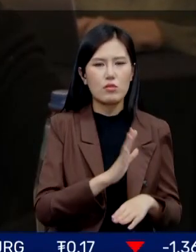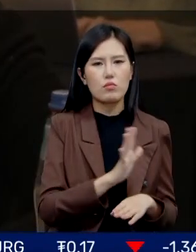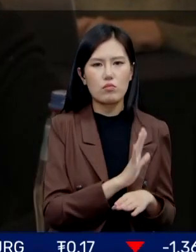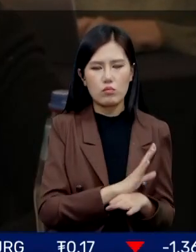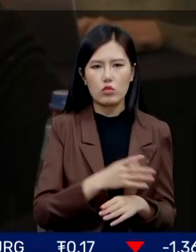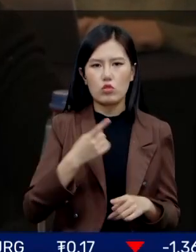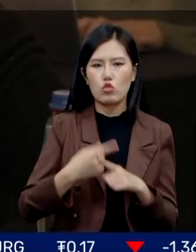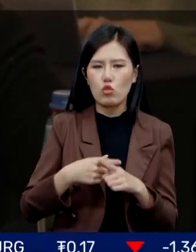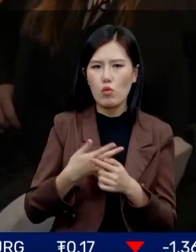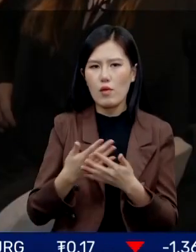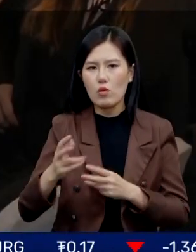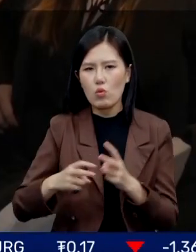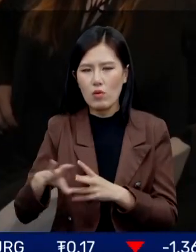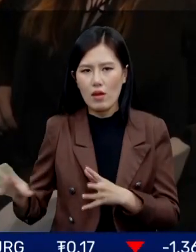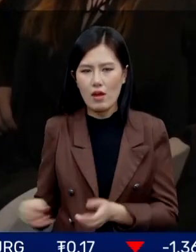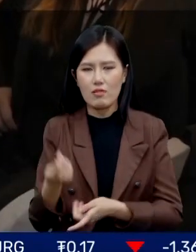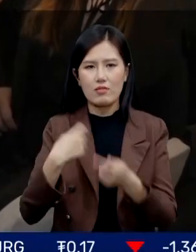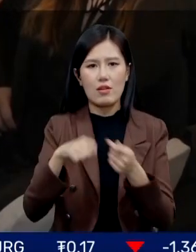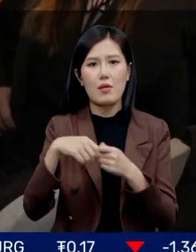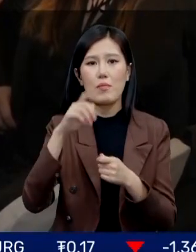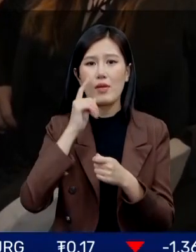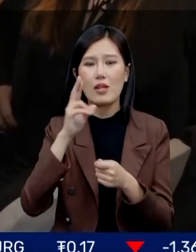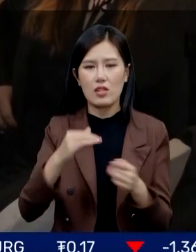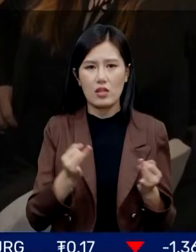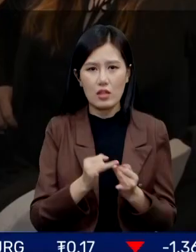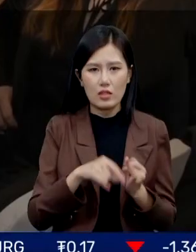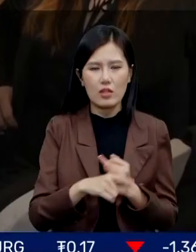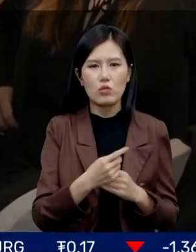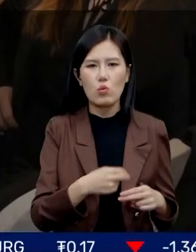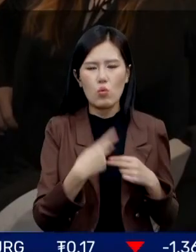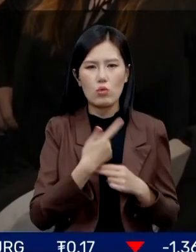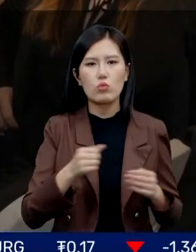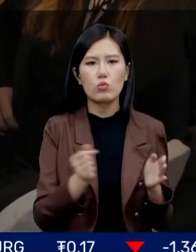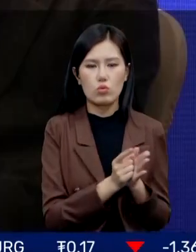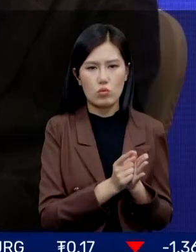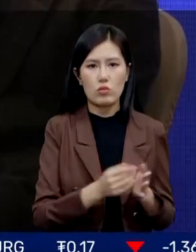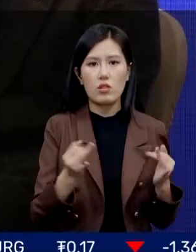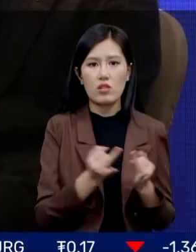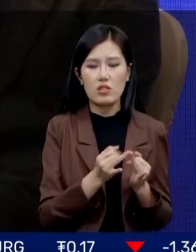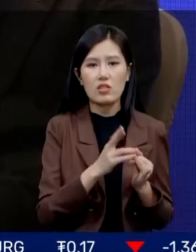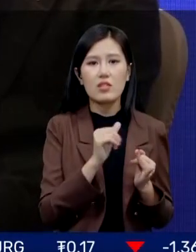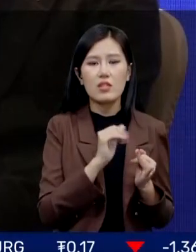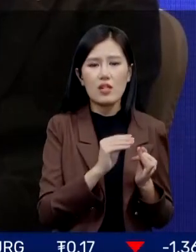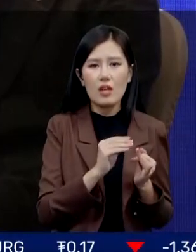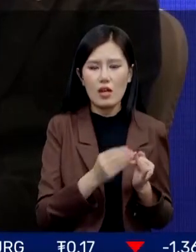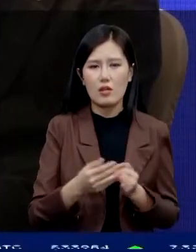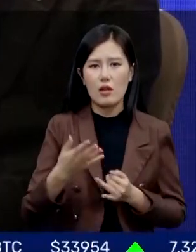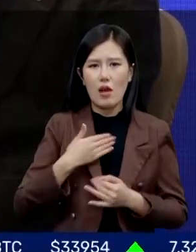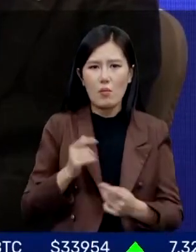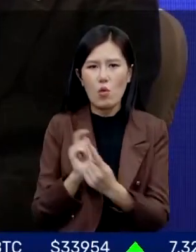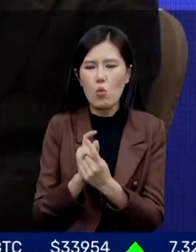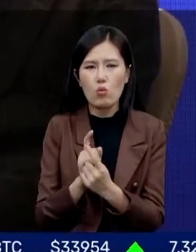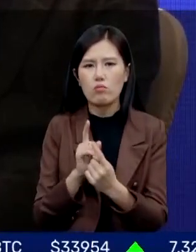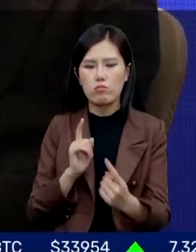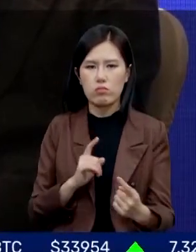бүтээгдэхүүний экспортыг нэмэгдүүлэхэд цахим эдийн засаг цахим шилжилт нь маш чухал. Цахим шилжилт нь худалдааны асуудлаа илүү хөнгөвчлөх, аж ахуйн нэгжүүдээс